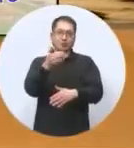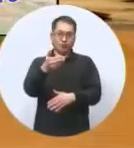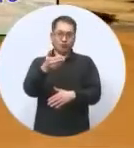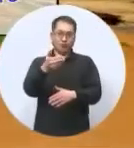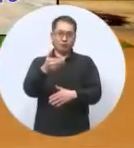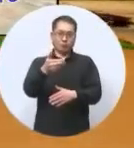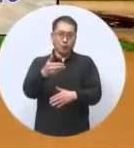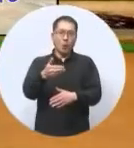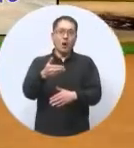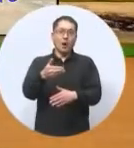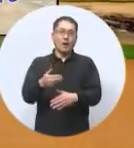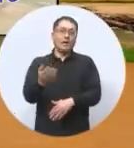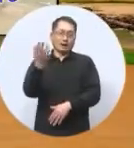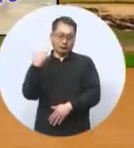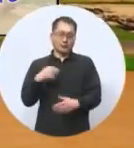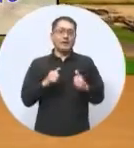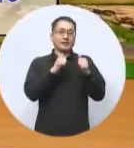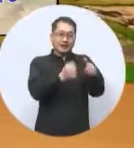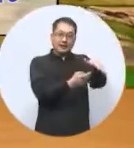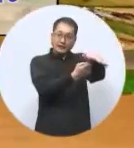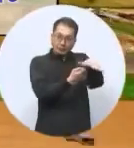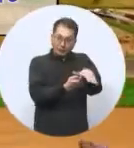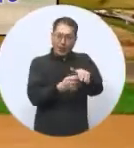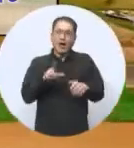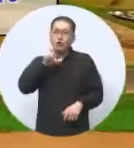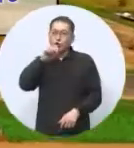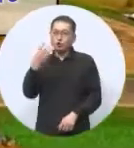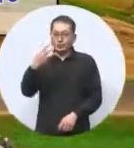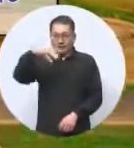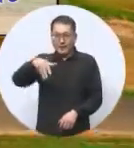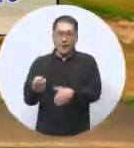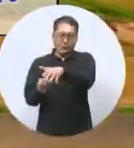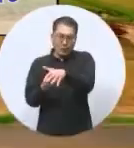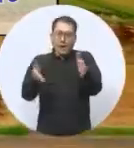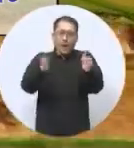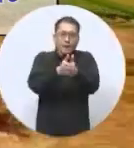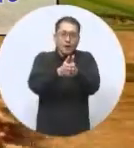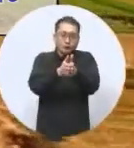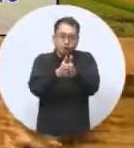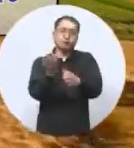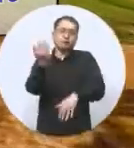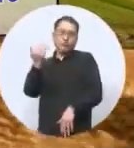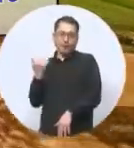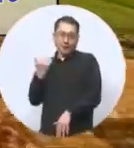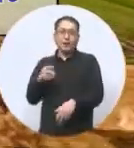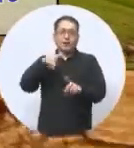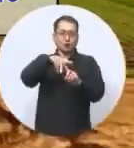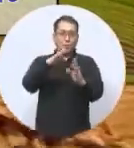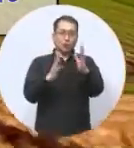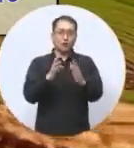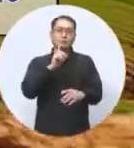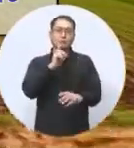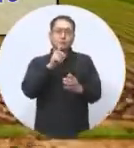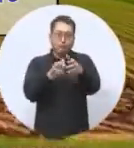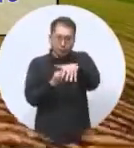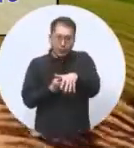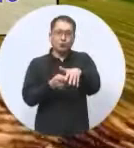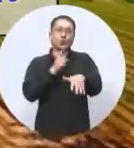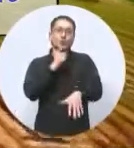この松林地区にはかつて茅ヶ崎村、鶴峰村と合併するまで松林村がありました。